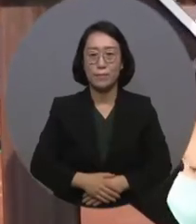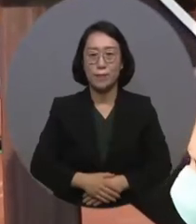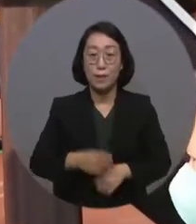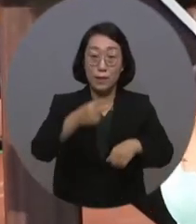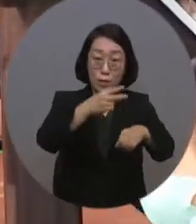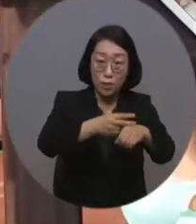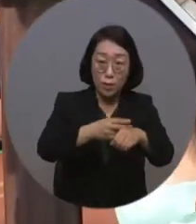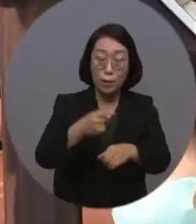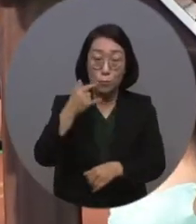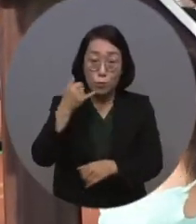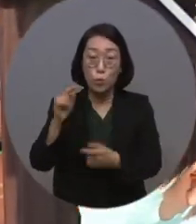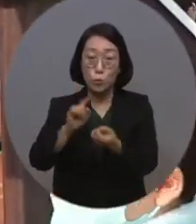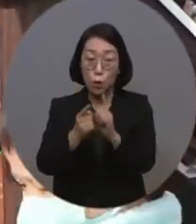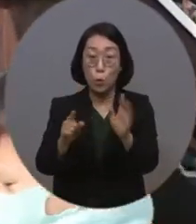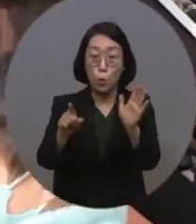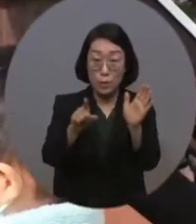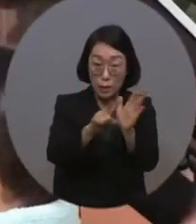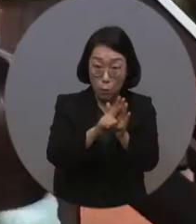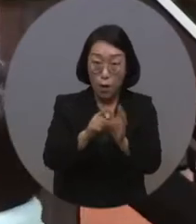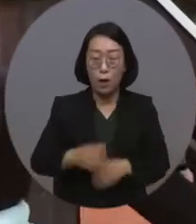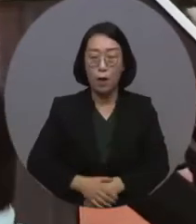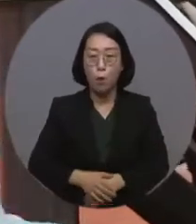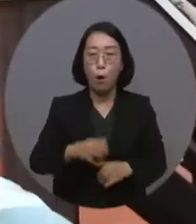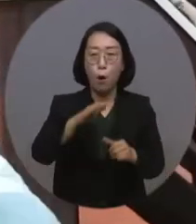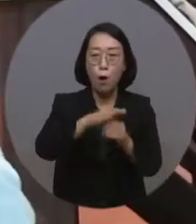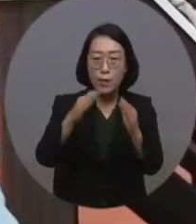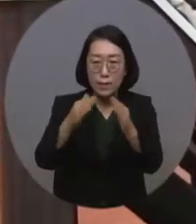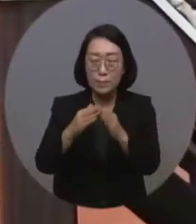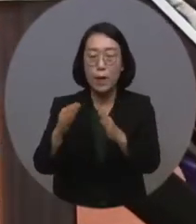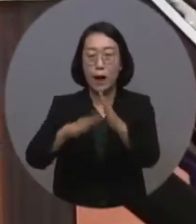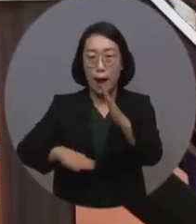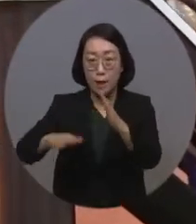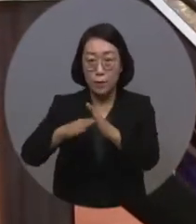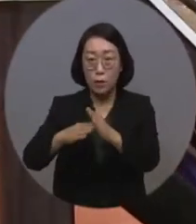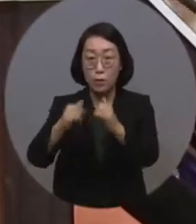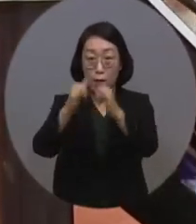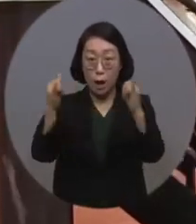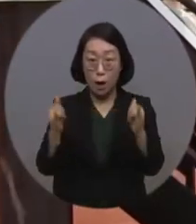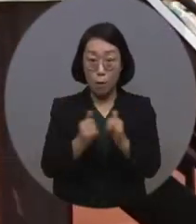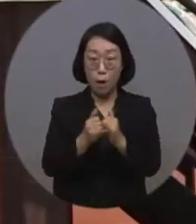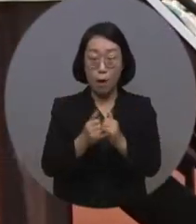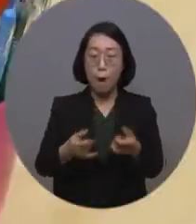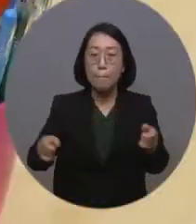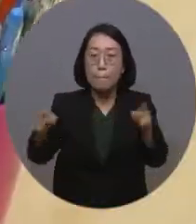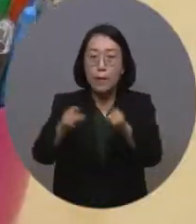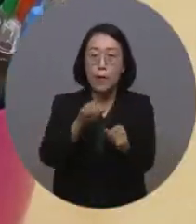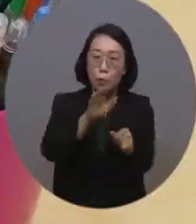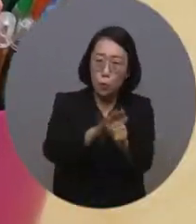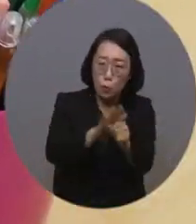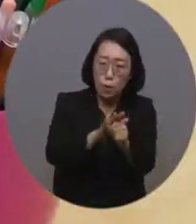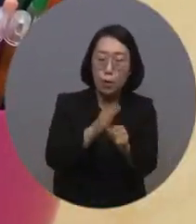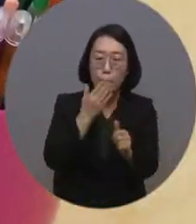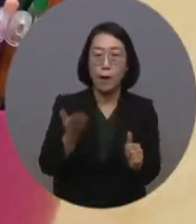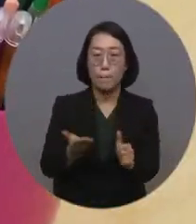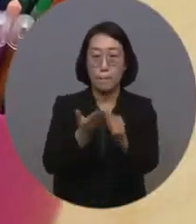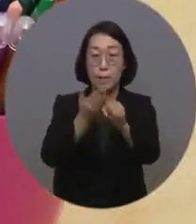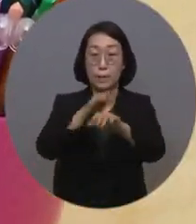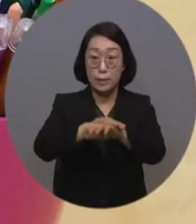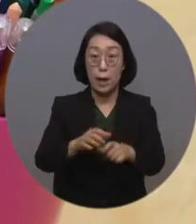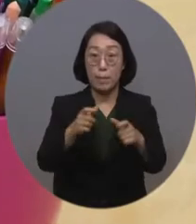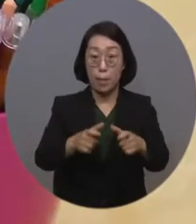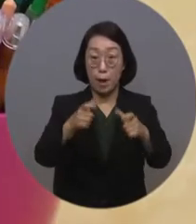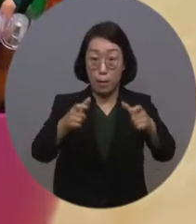교사와 학부모 간의 신뢰를 높이고 어린이집, 가정, 지역사회와 함께 건강한 보육을 할 수 있는 열린 어린이집이 늘어남에